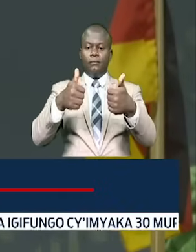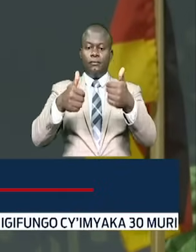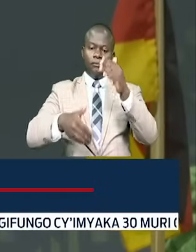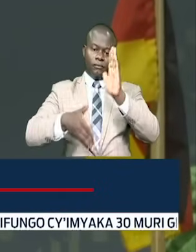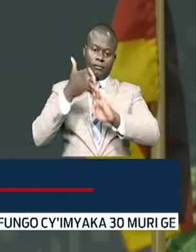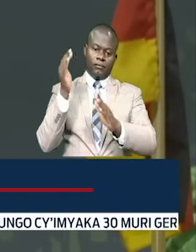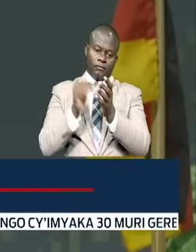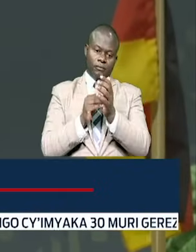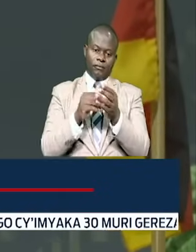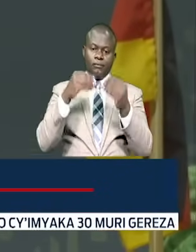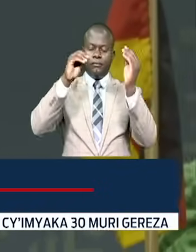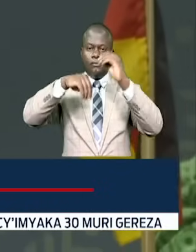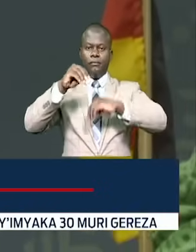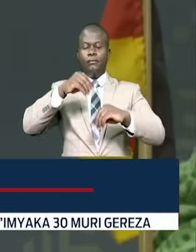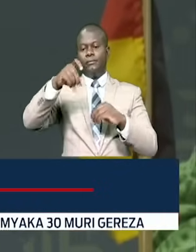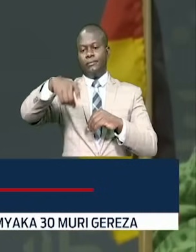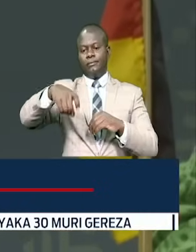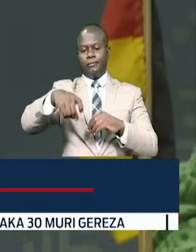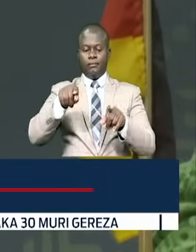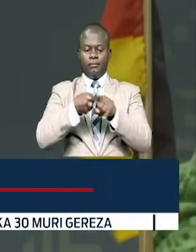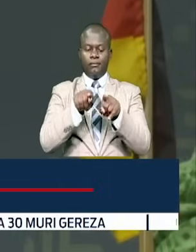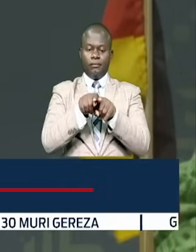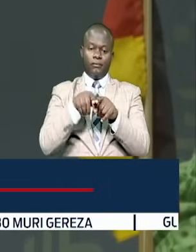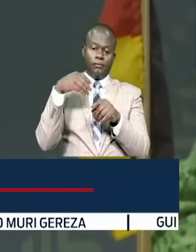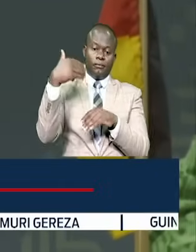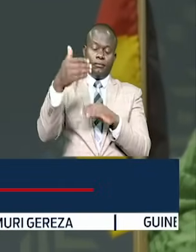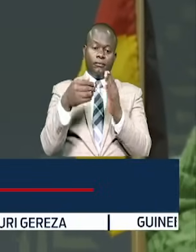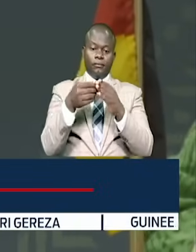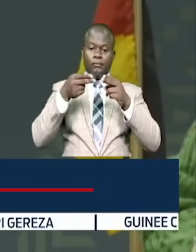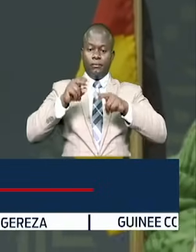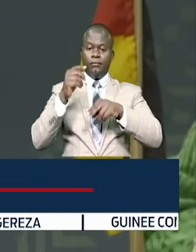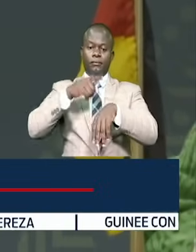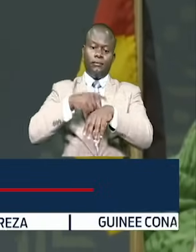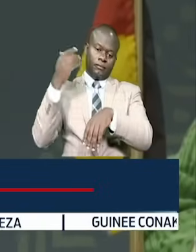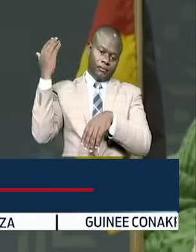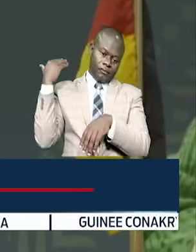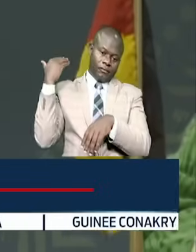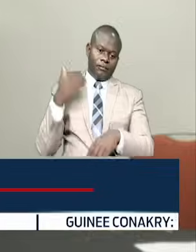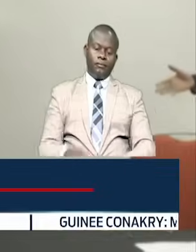rizihuta kandi rigatanga umusaruro ukenewe nk'uko byagiye bigenda mu bihe byashize.